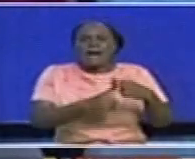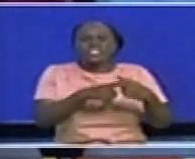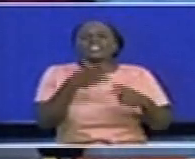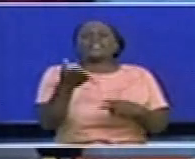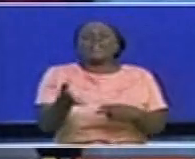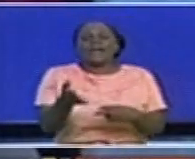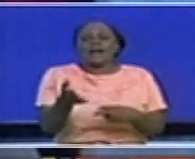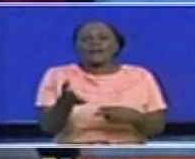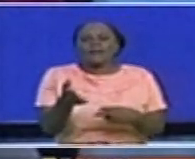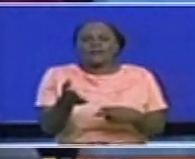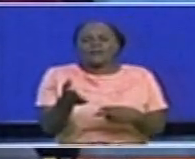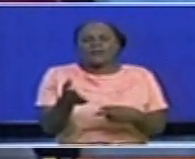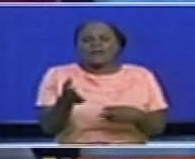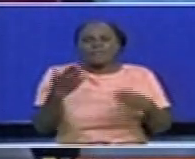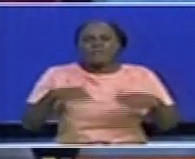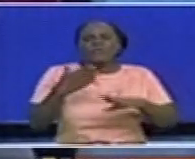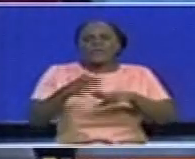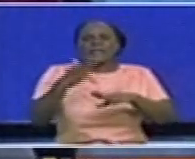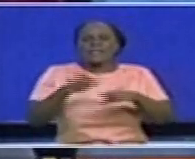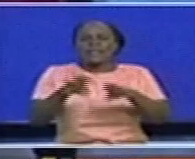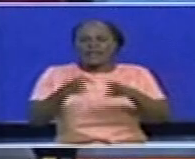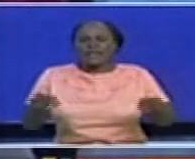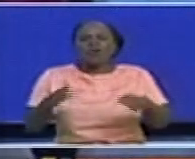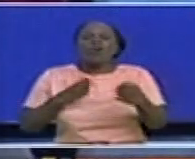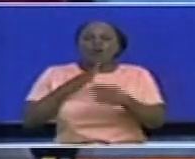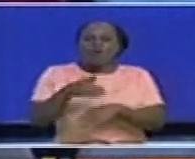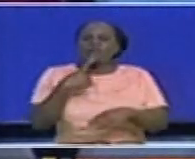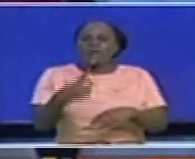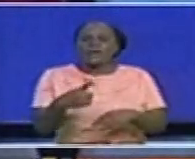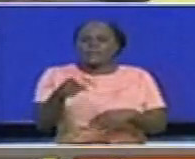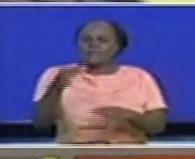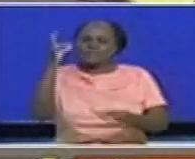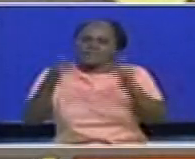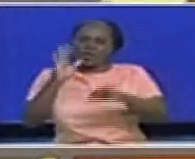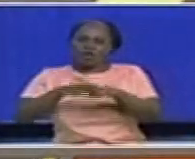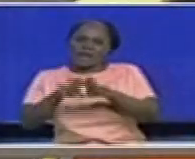shaba. Zilikuwa watu zaidi ya 1000 wenye wako wanategemea hii shaba.